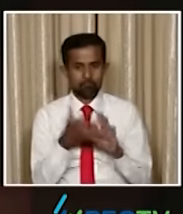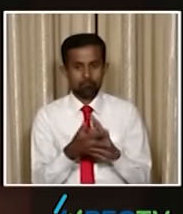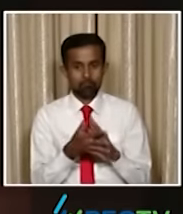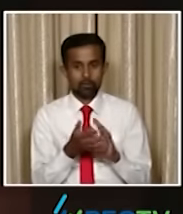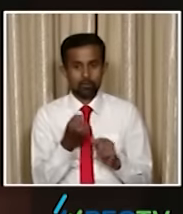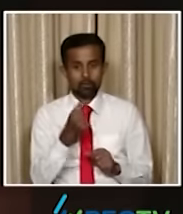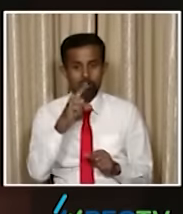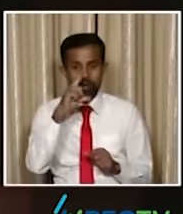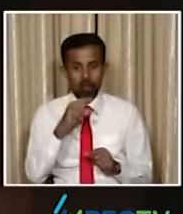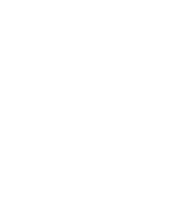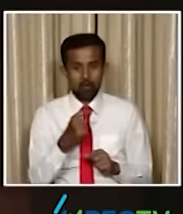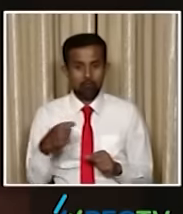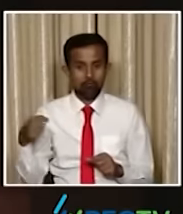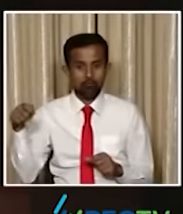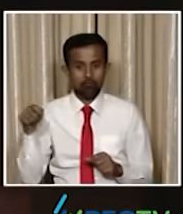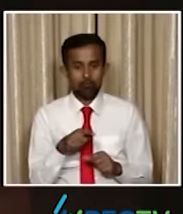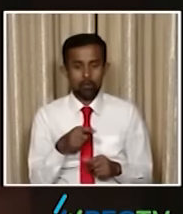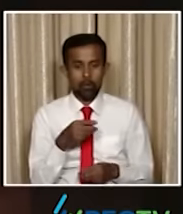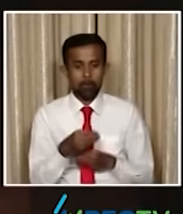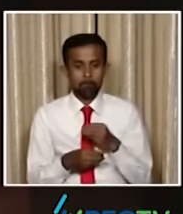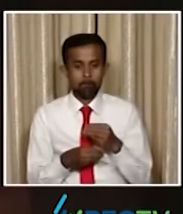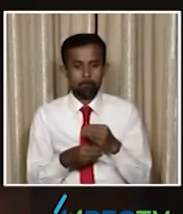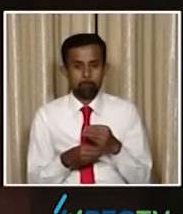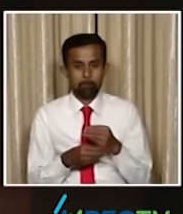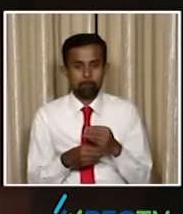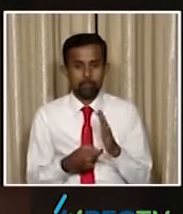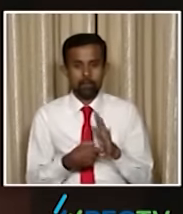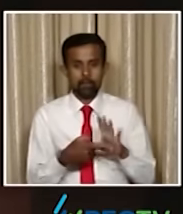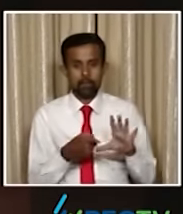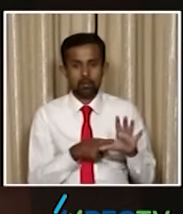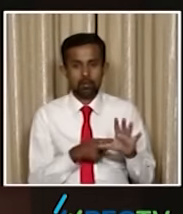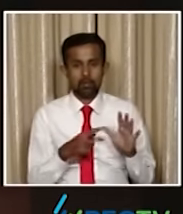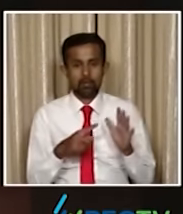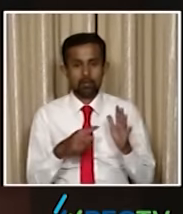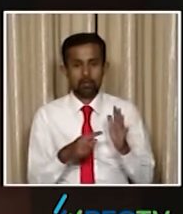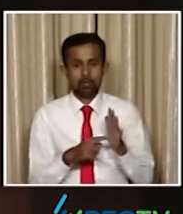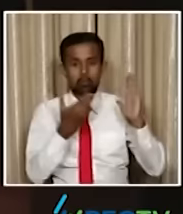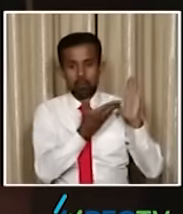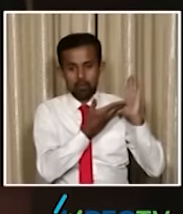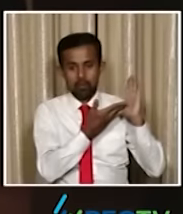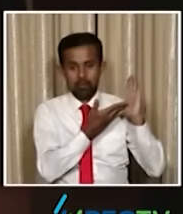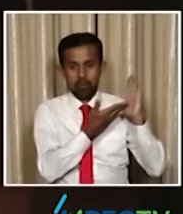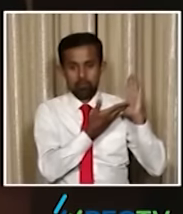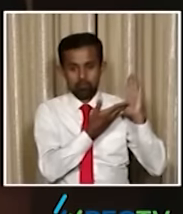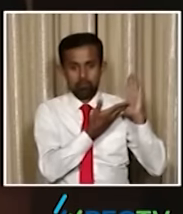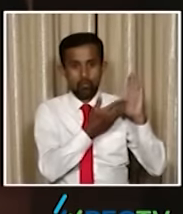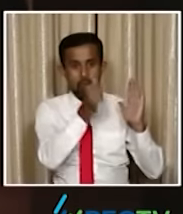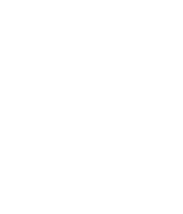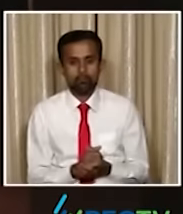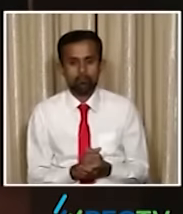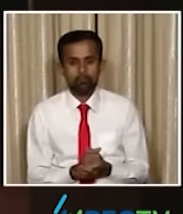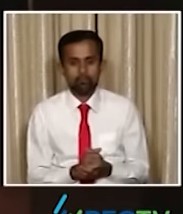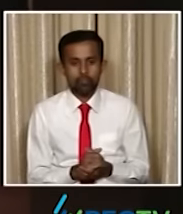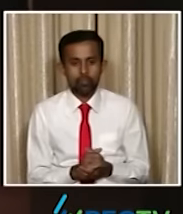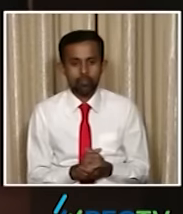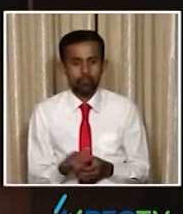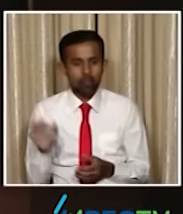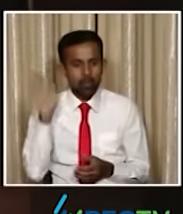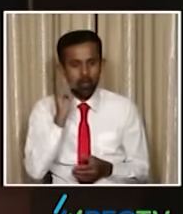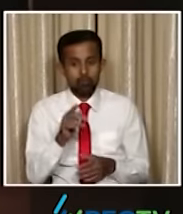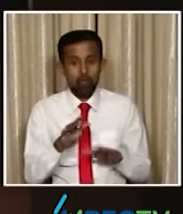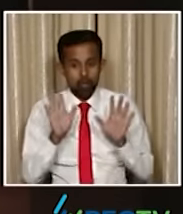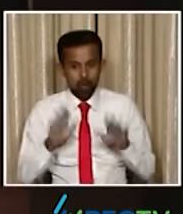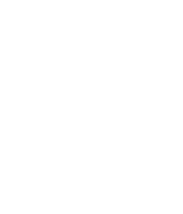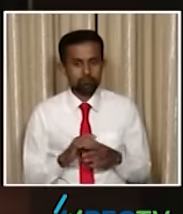අන්ඩර් ඉන්වොයිස් කරලා ගෙනාපු ආයතන මෙන්න උත්සාහයක් දරනවා LED ස්ක්‍රීන්ස් ගලවගෙන යන්න. මෙන්න හොරකමේ පින්තූර. මම අහන්න කැමති